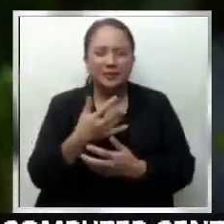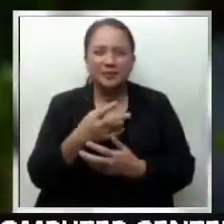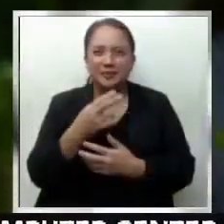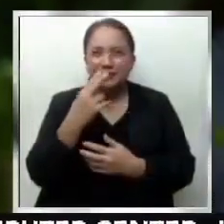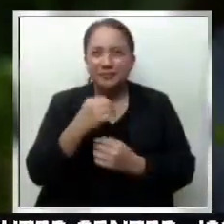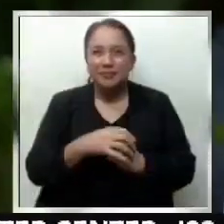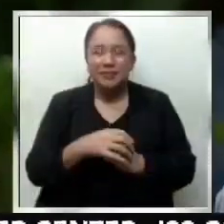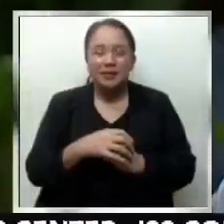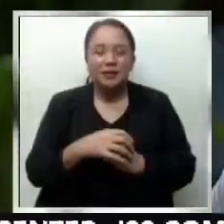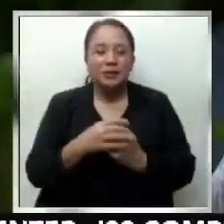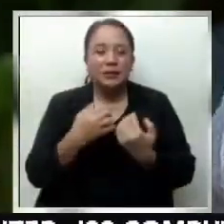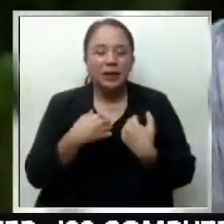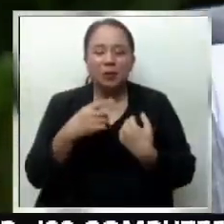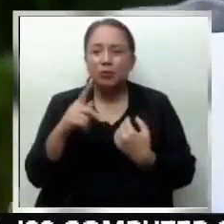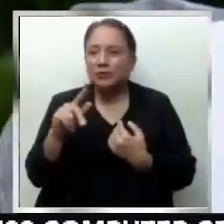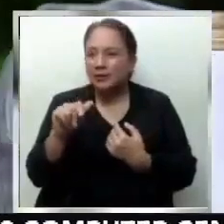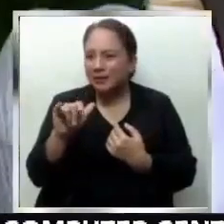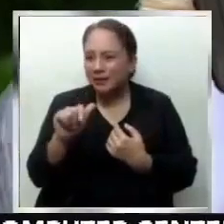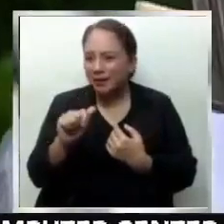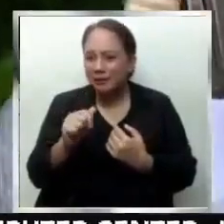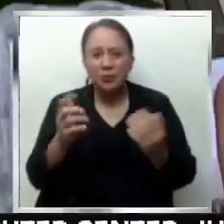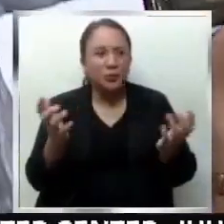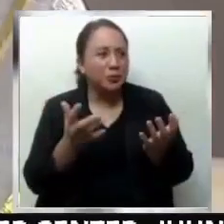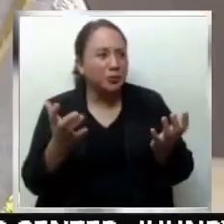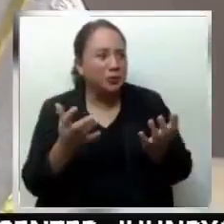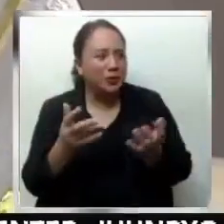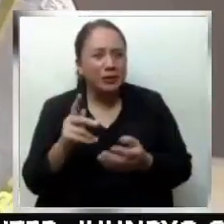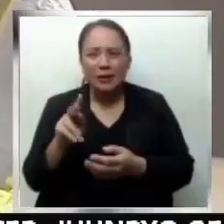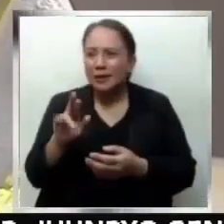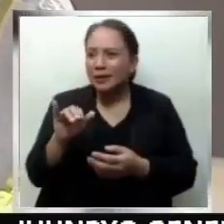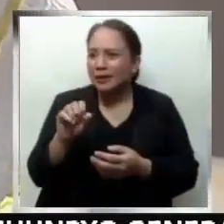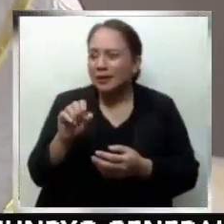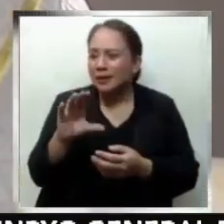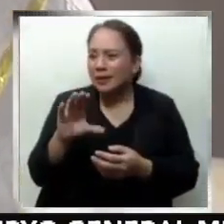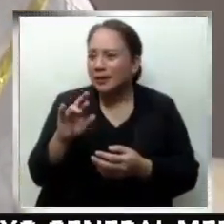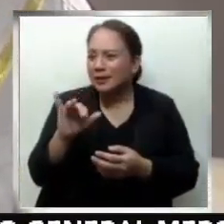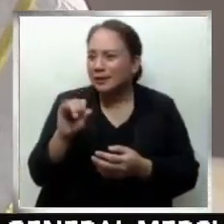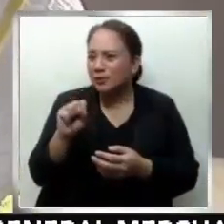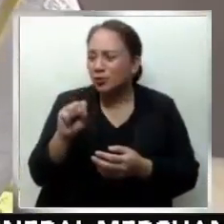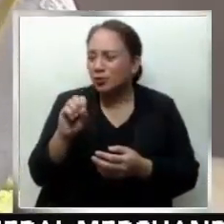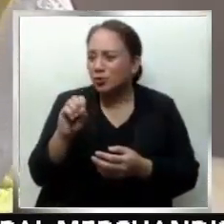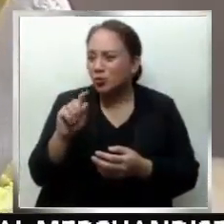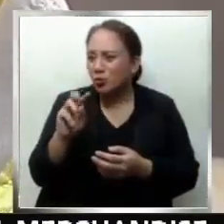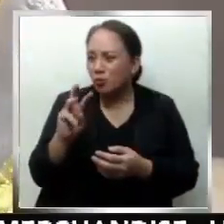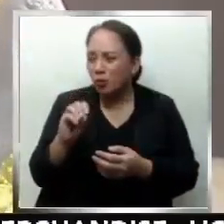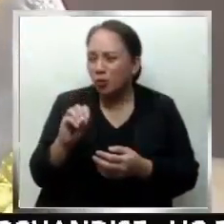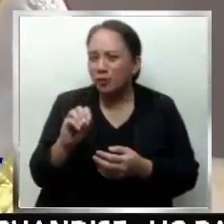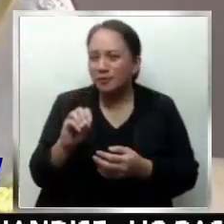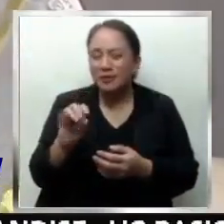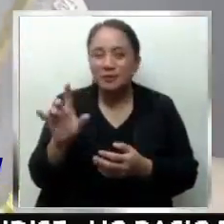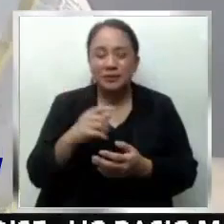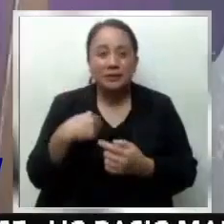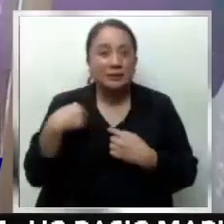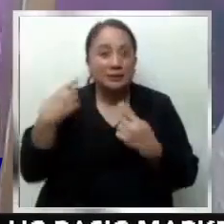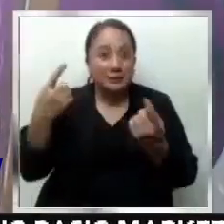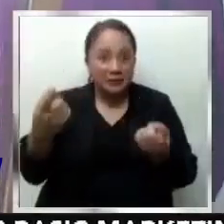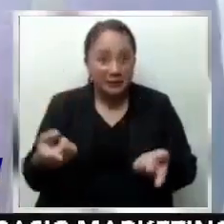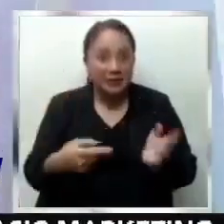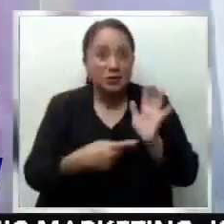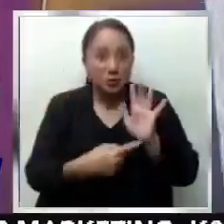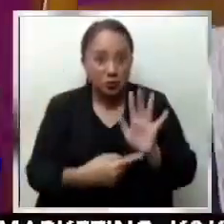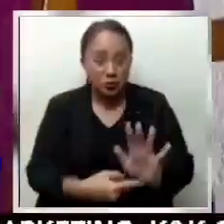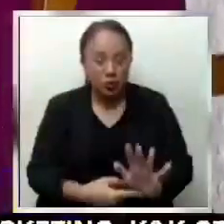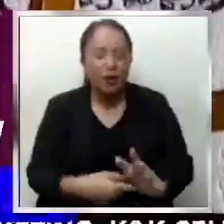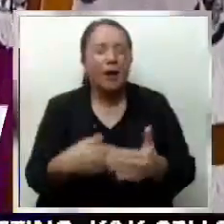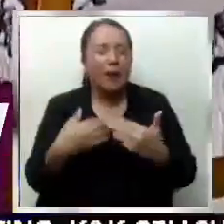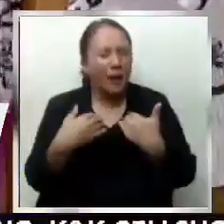na po si Chrysostomo Ibarra po? Mula nung nagkaroon po ng Maria Clara Ibarra, at nagkaroon ng ano